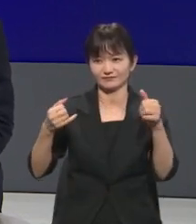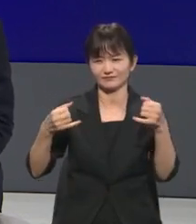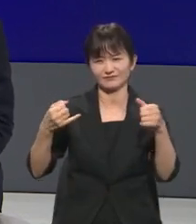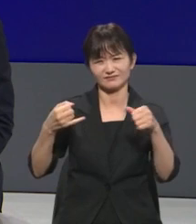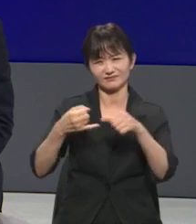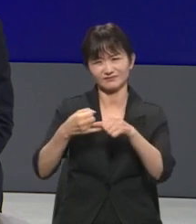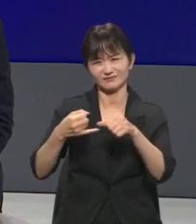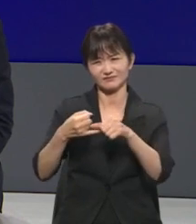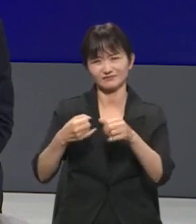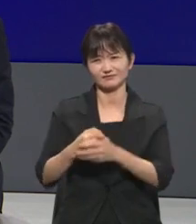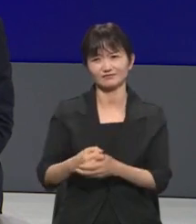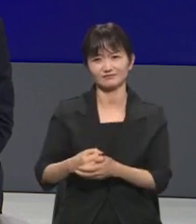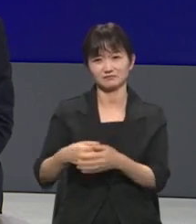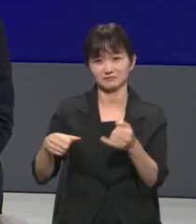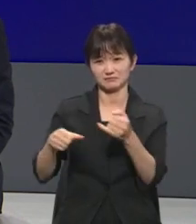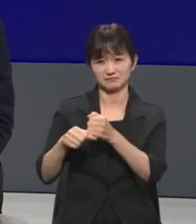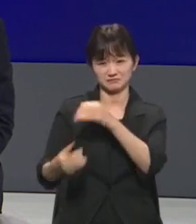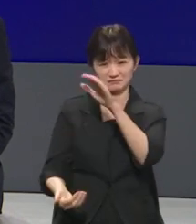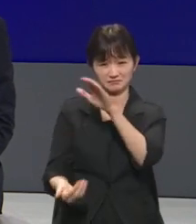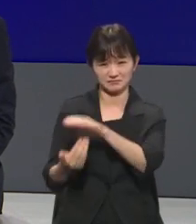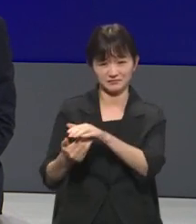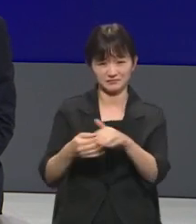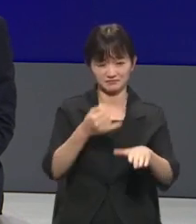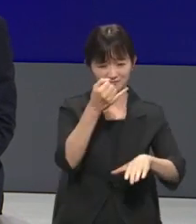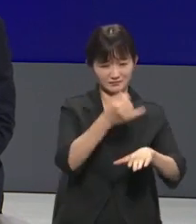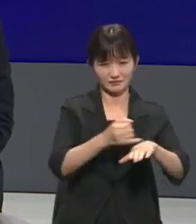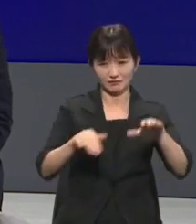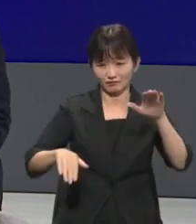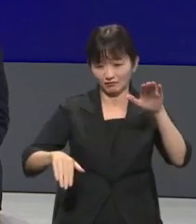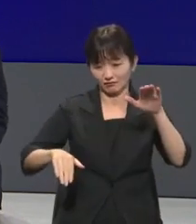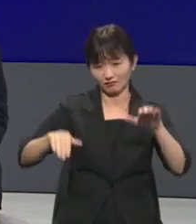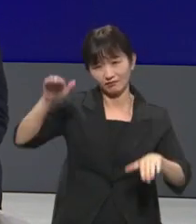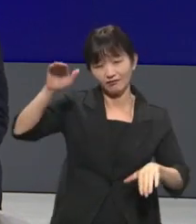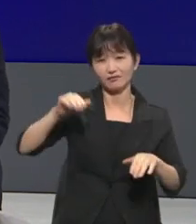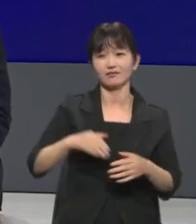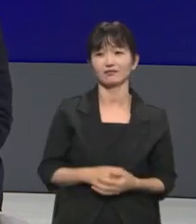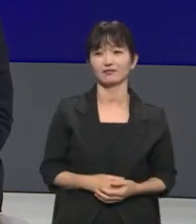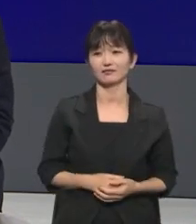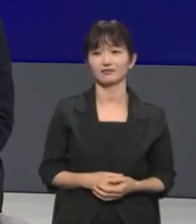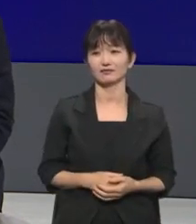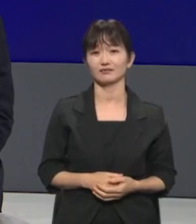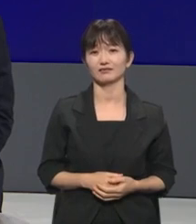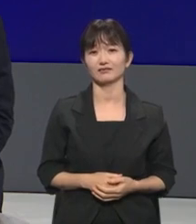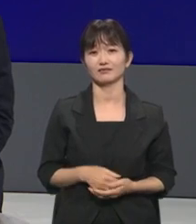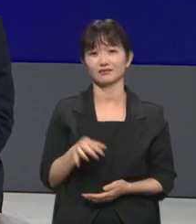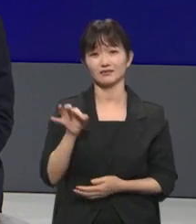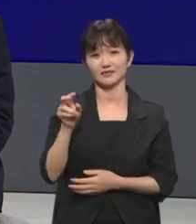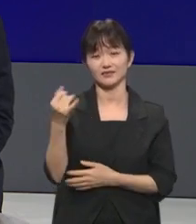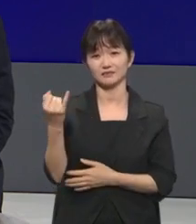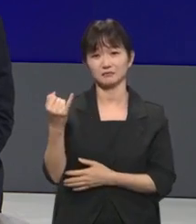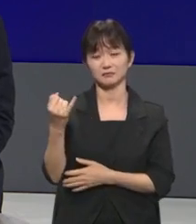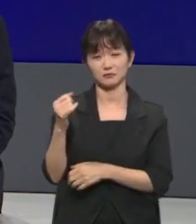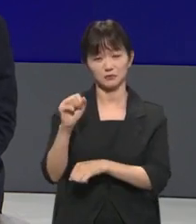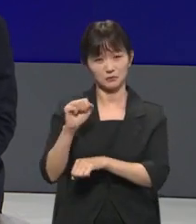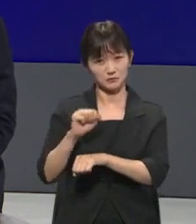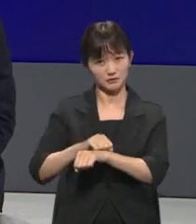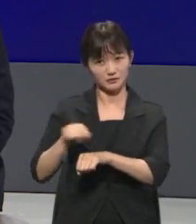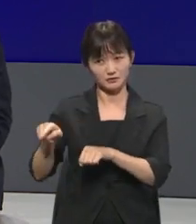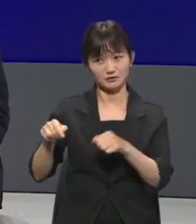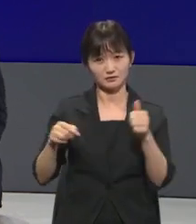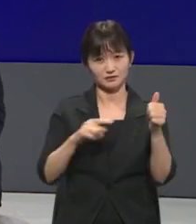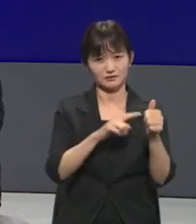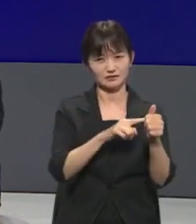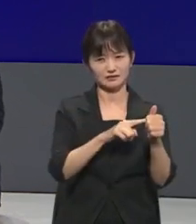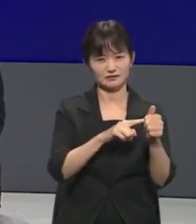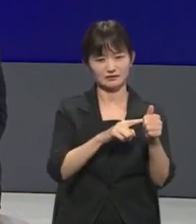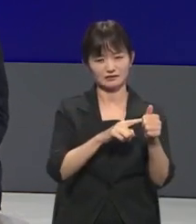난다. 요번이는 너무 자연스러운데 요번이는 막 뚝딱뚝딱 난리가 났네요. 네. 네. 근데 네. 그래서 소개를 안